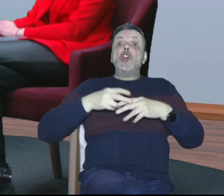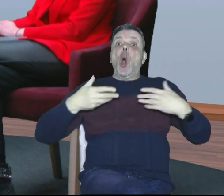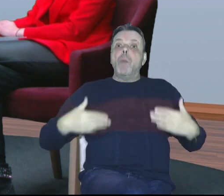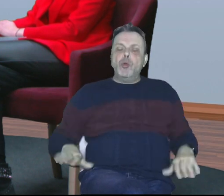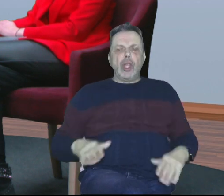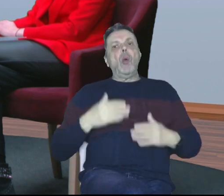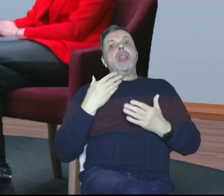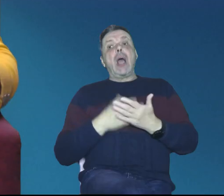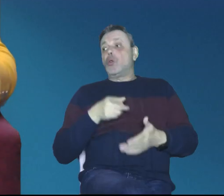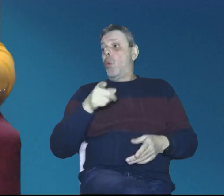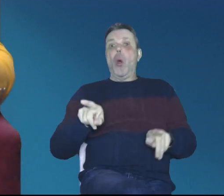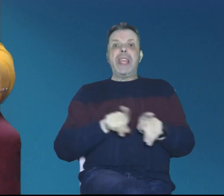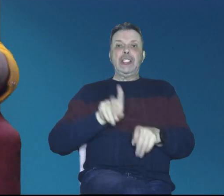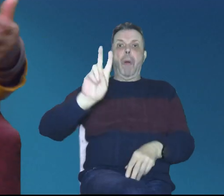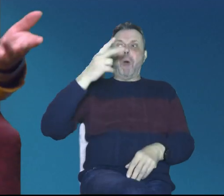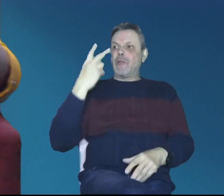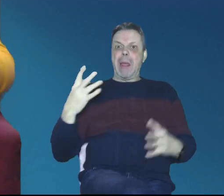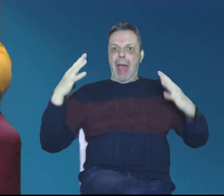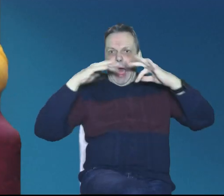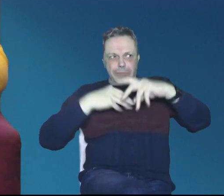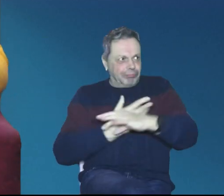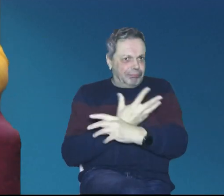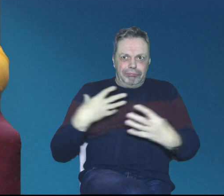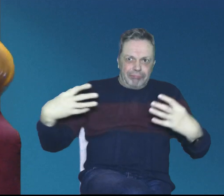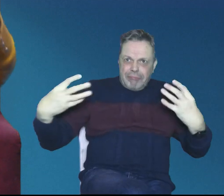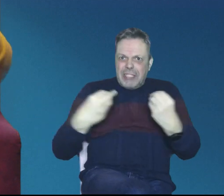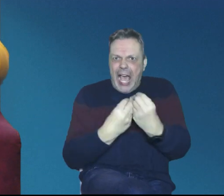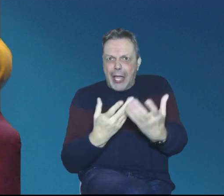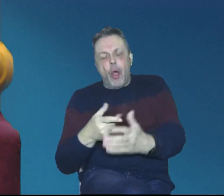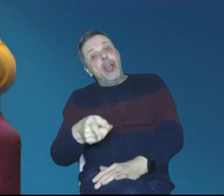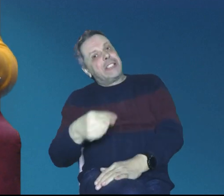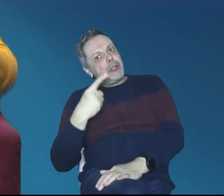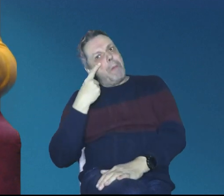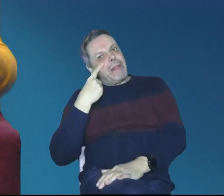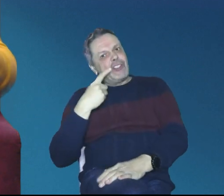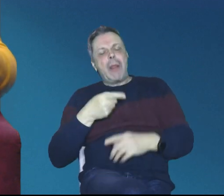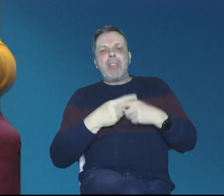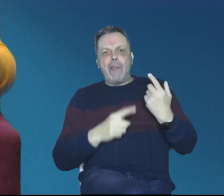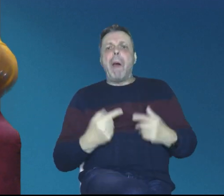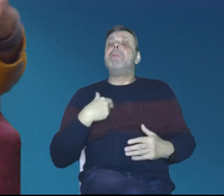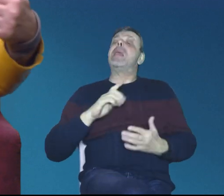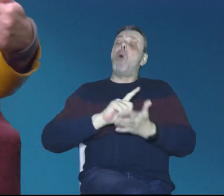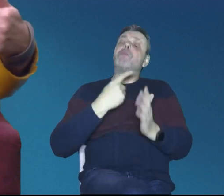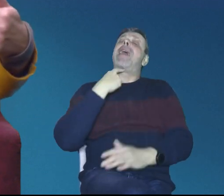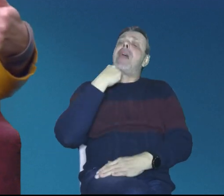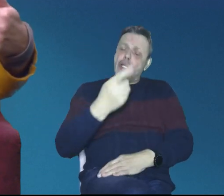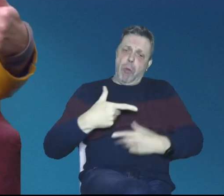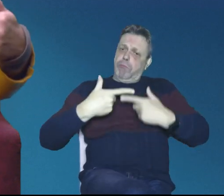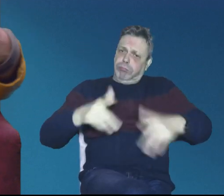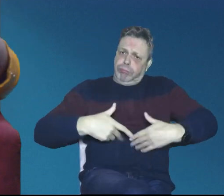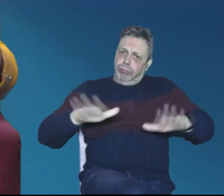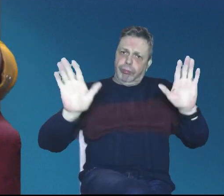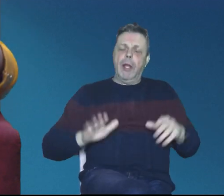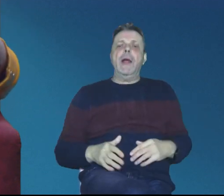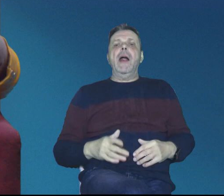sve više opuštaju, tako su i oni pozvani na interaktivnost u za to predviđenim dijelovima, što im i naglasimo na